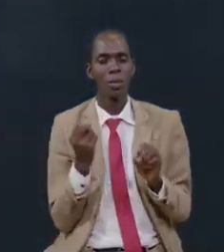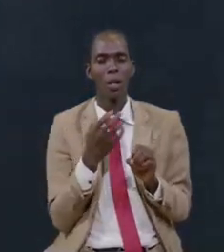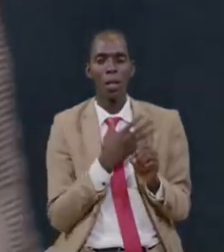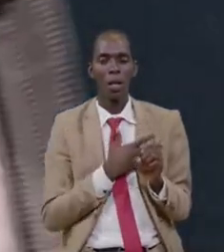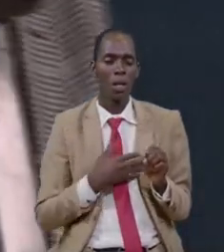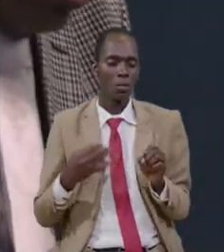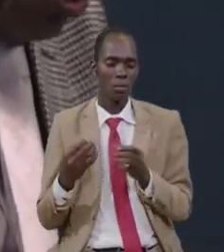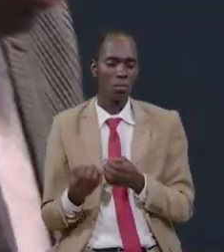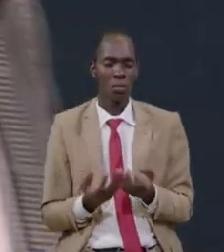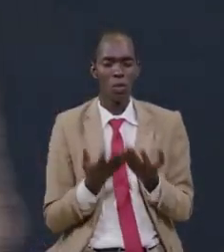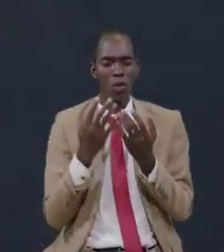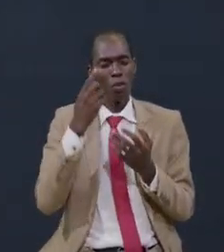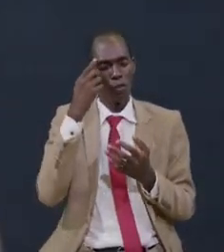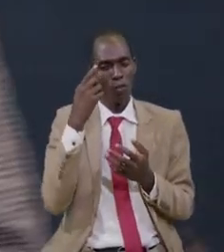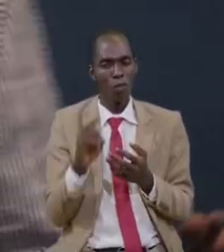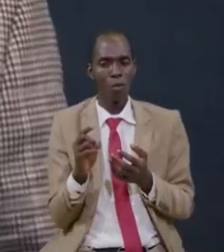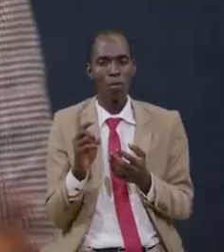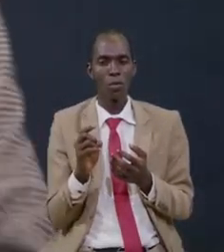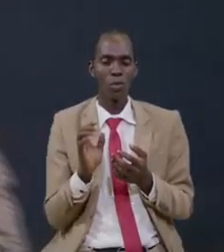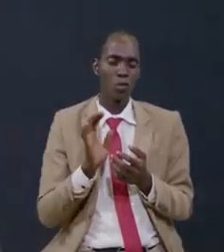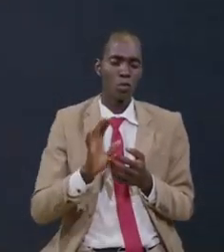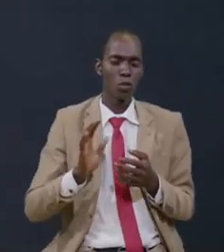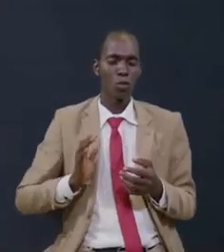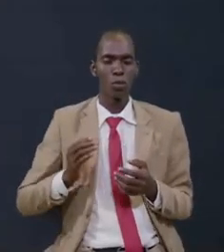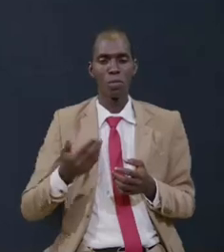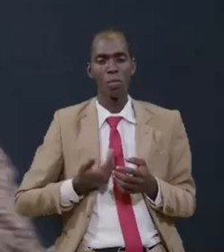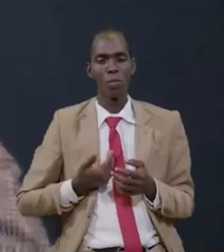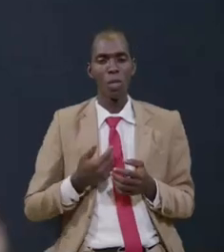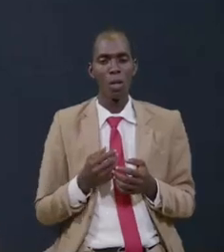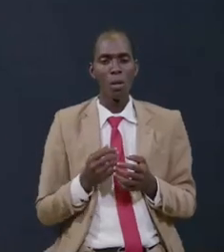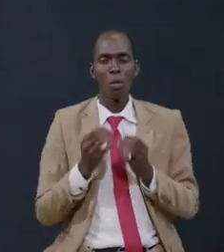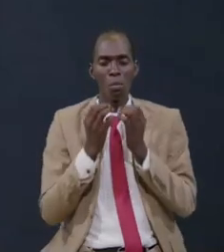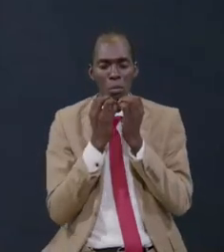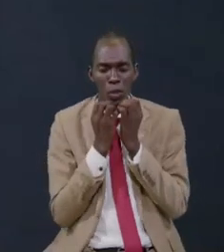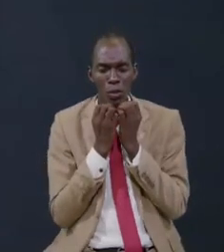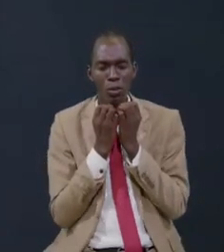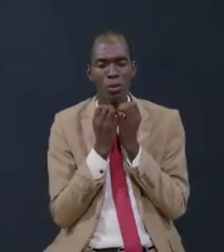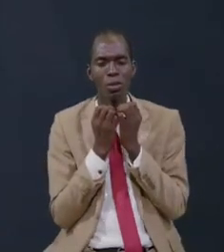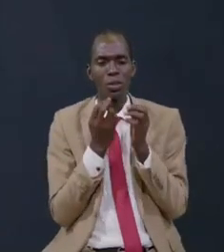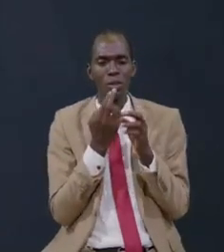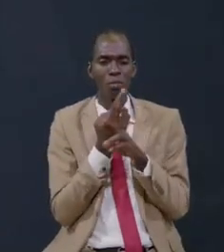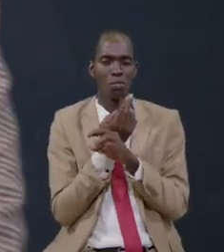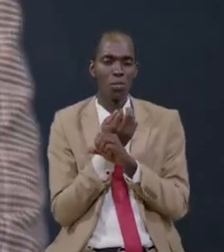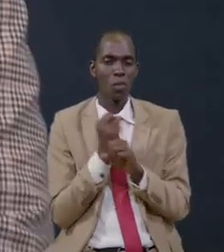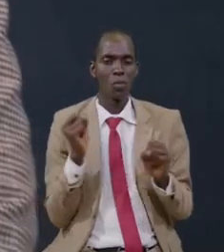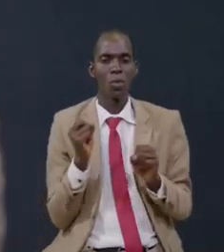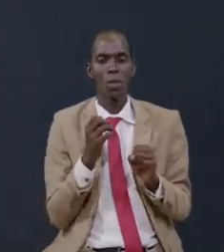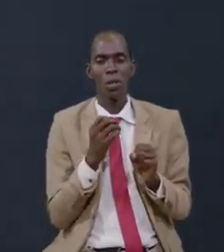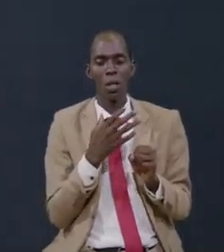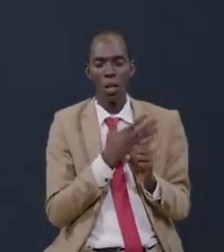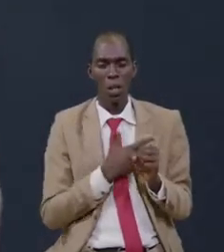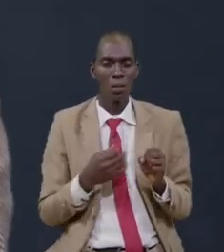de ton âme. La précieuse rédemption et la rançon de ton âme. Ce